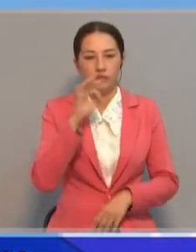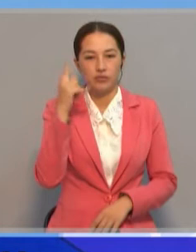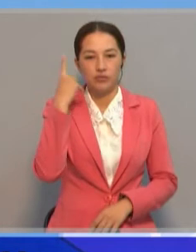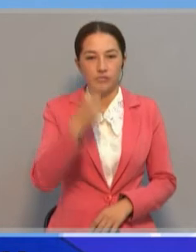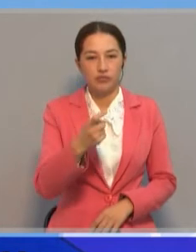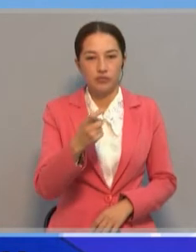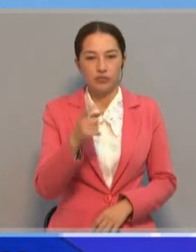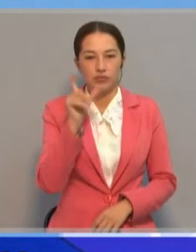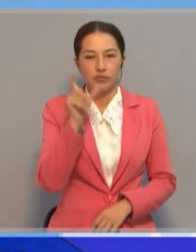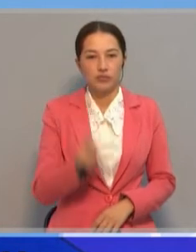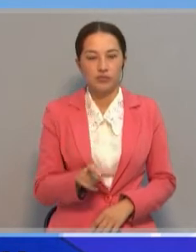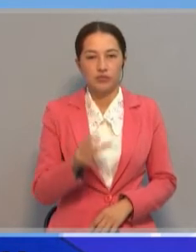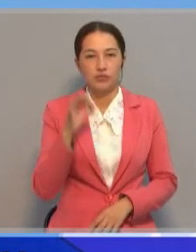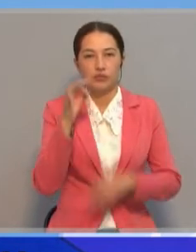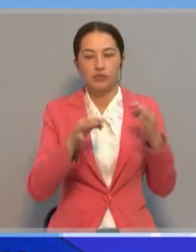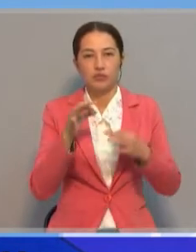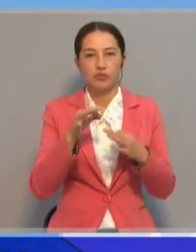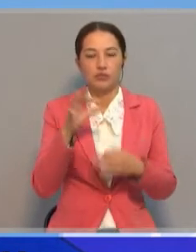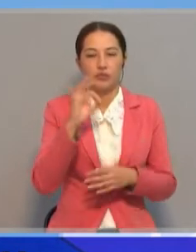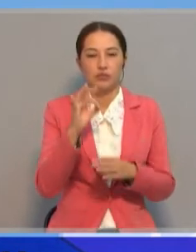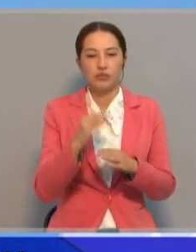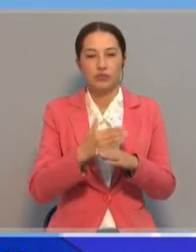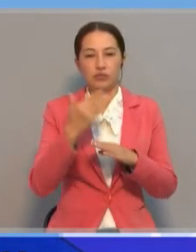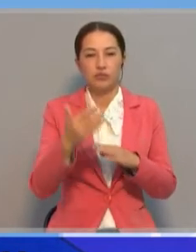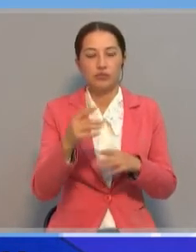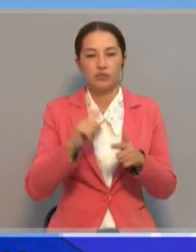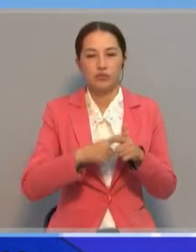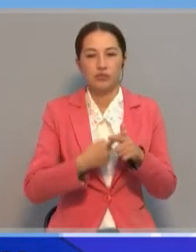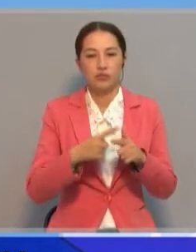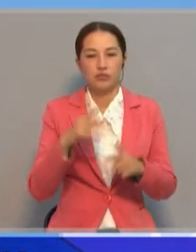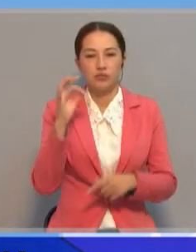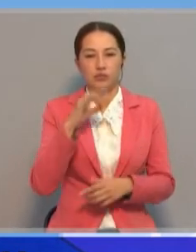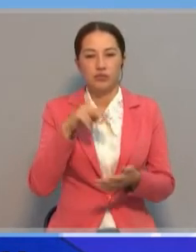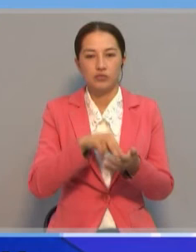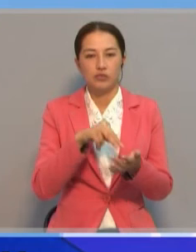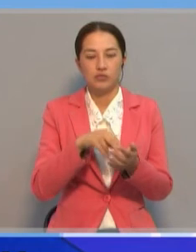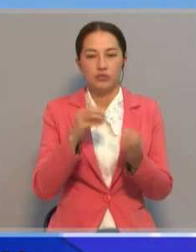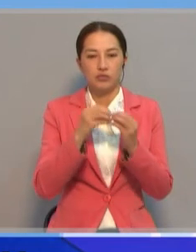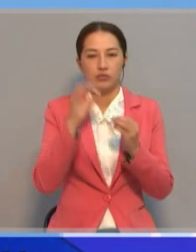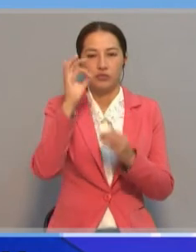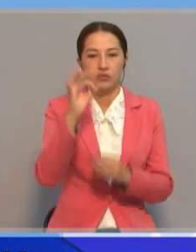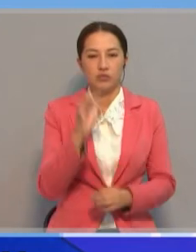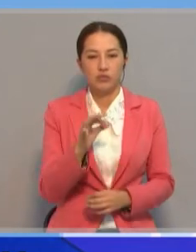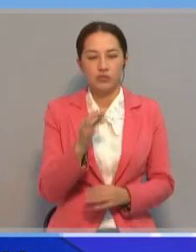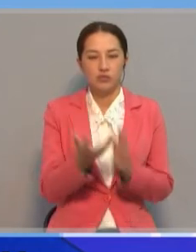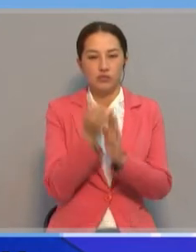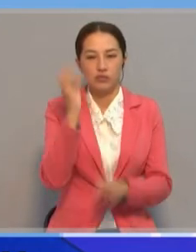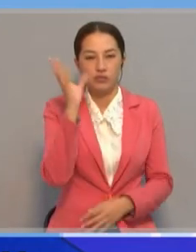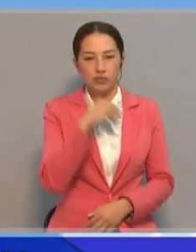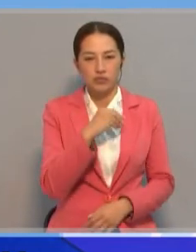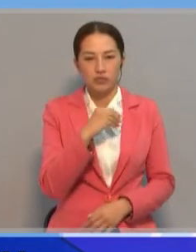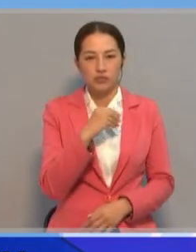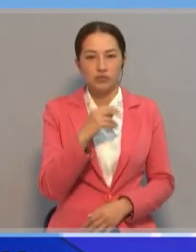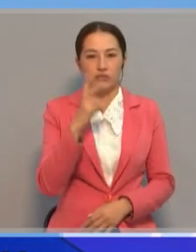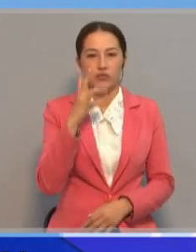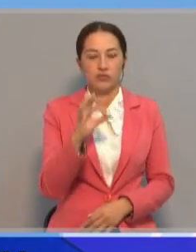адам соттың айыптау үкімінен кейін пара немесе залал сомасын 10%-нан ала алады.